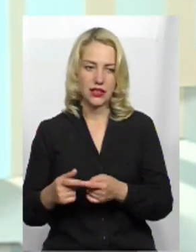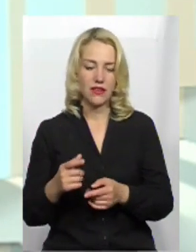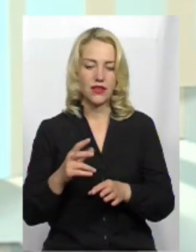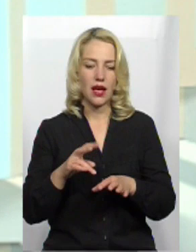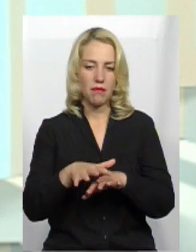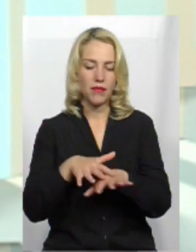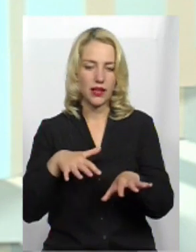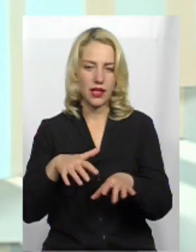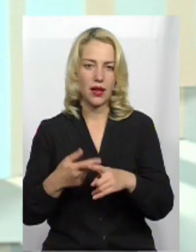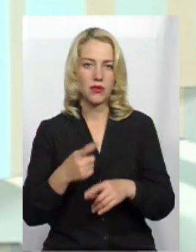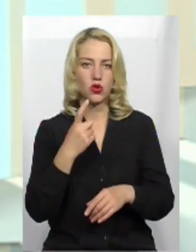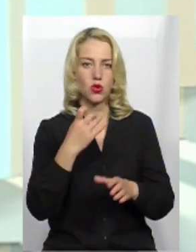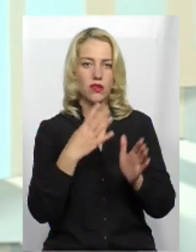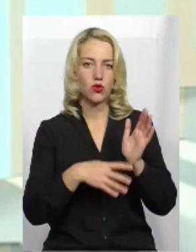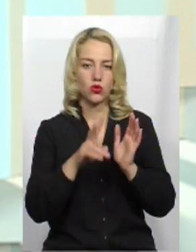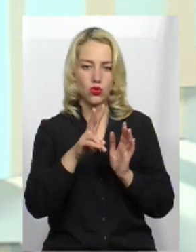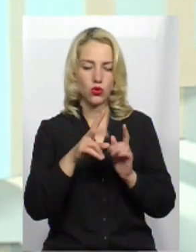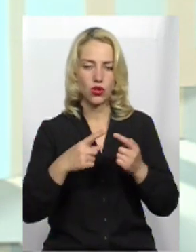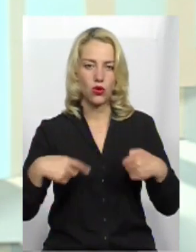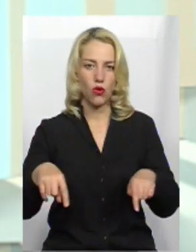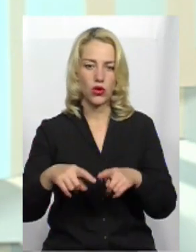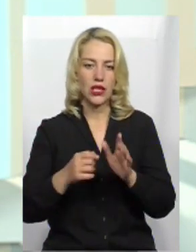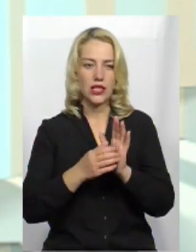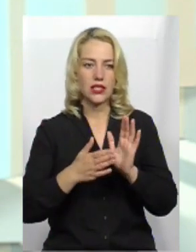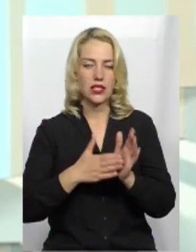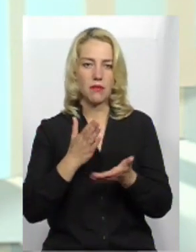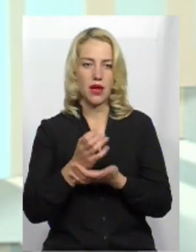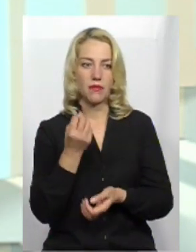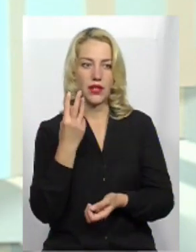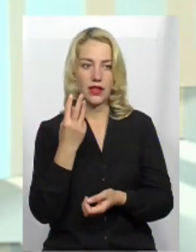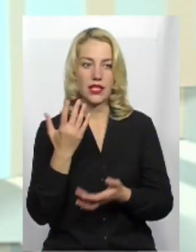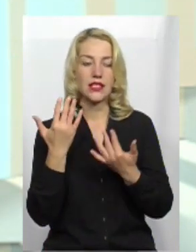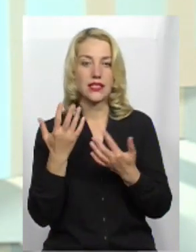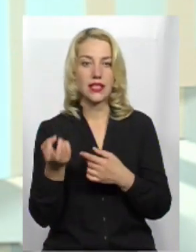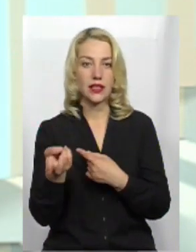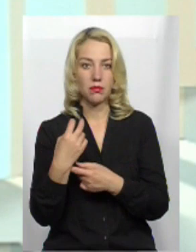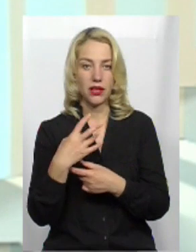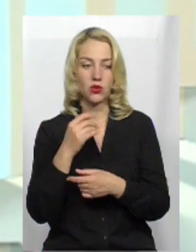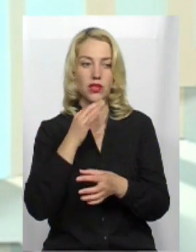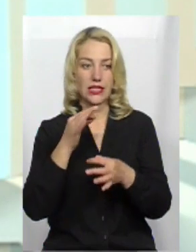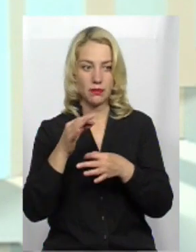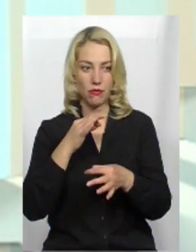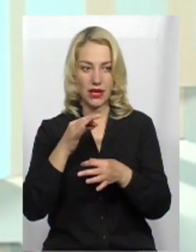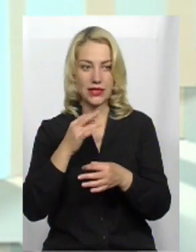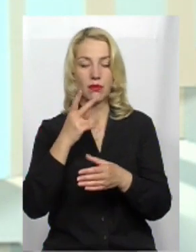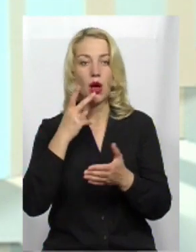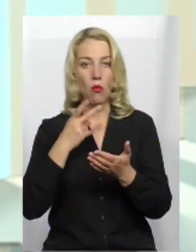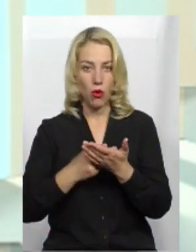від 192-го округу. Зареєстрованих маємо 13, а скільки прийдуть на співбесіди,